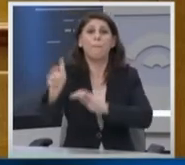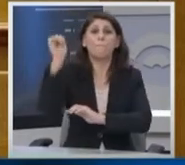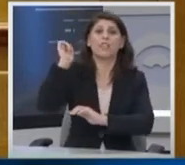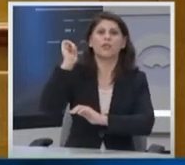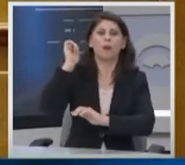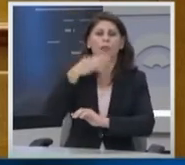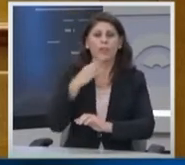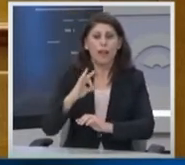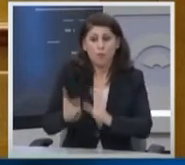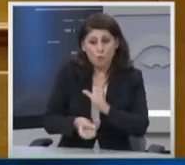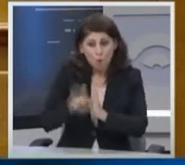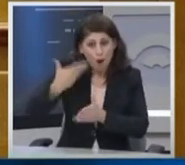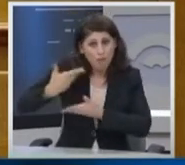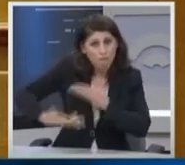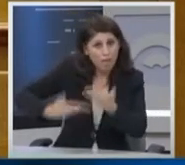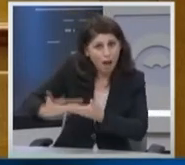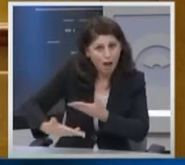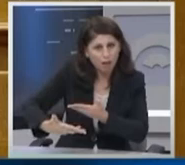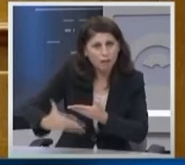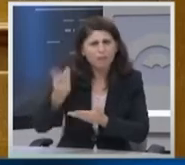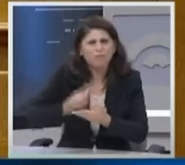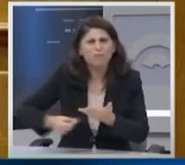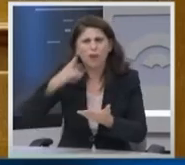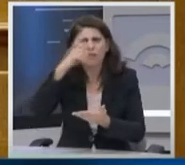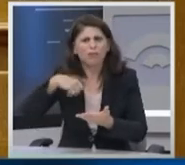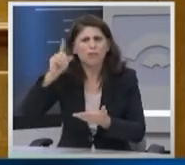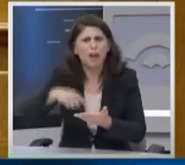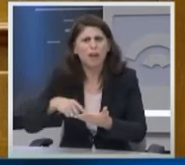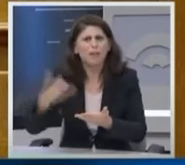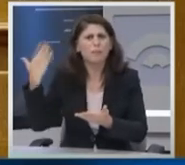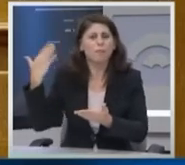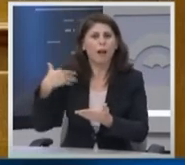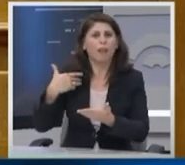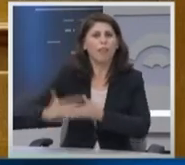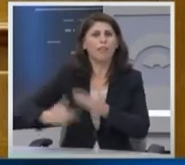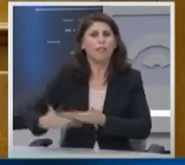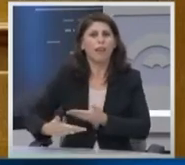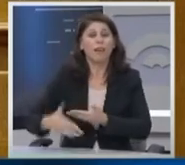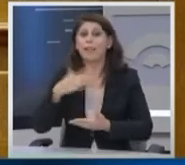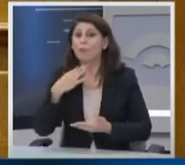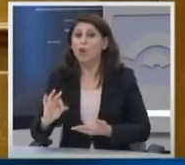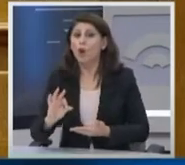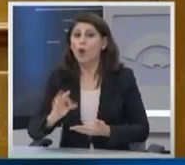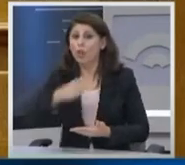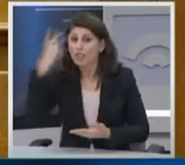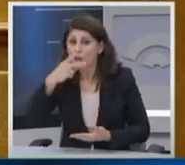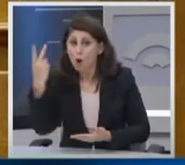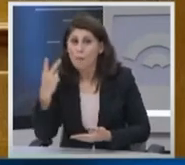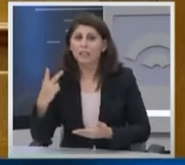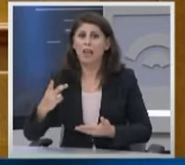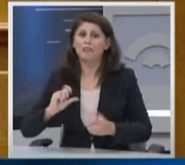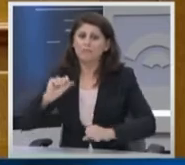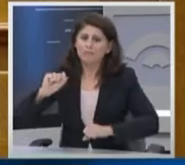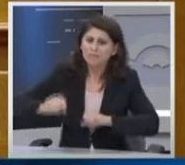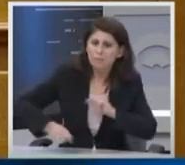την προηγούμενη γενιά αντί να ζει καλύτερα? Γιατί να καταργούνται μια σειρά δικαιώματα και